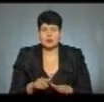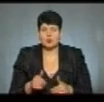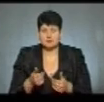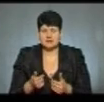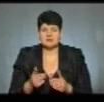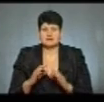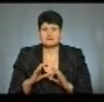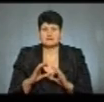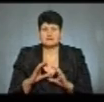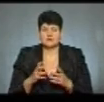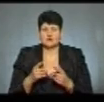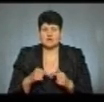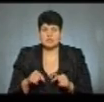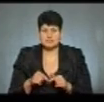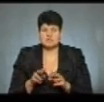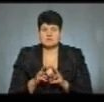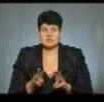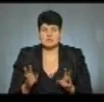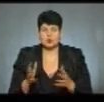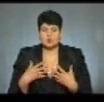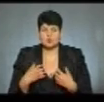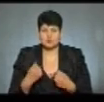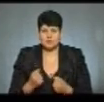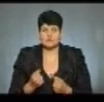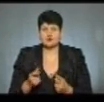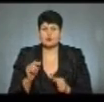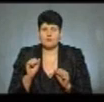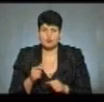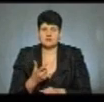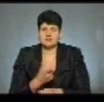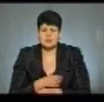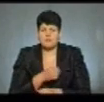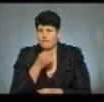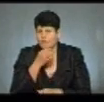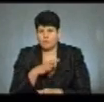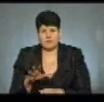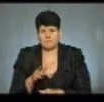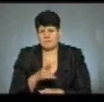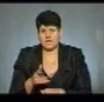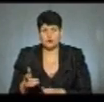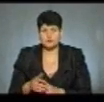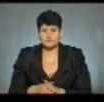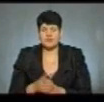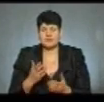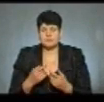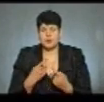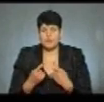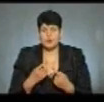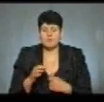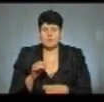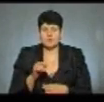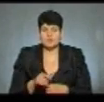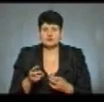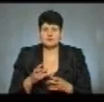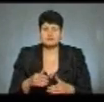Всесвітня організація охорони здоров'я, Міністерство охорони здоров'я говорить про те, що можна щеплюватися в будь-який період. Але все рівно ми говоримо про те, що